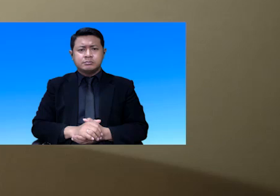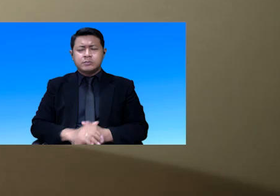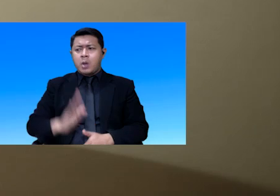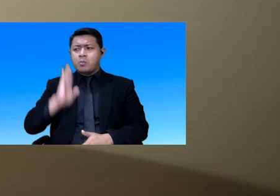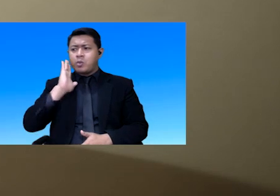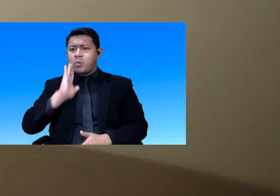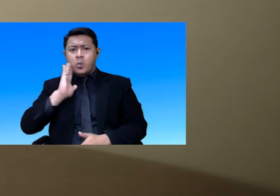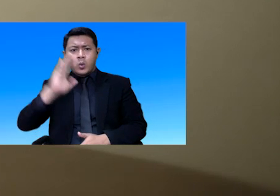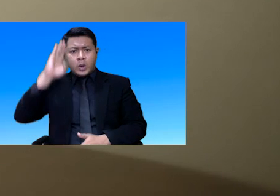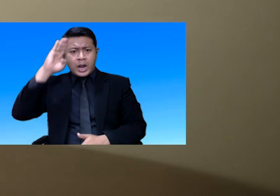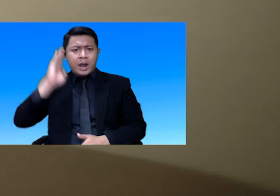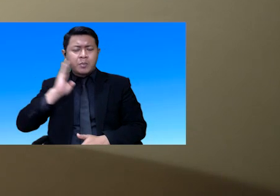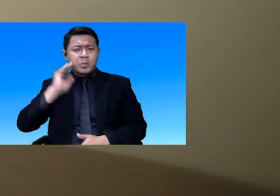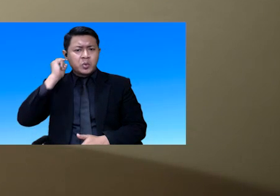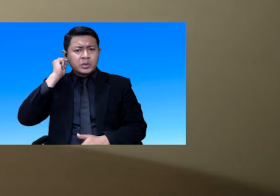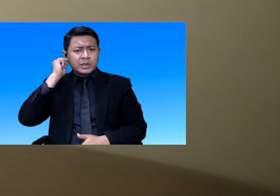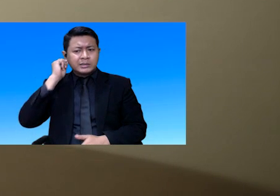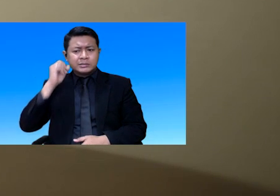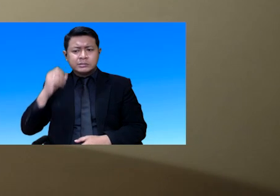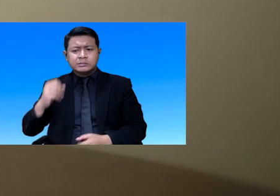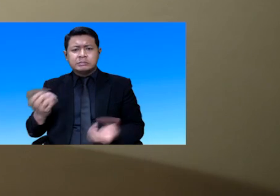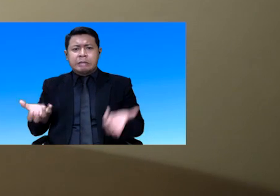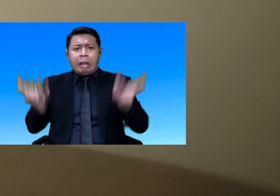Pemuda-pemudi tidak lagi mengangkat senjata.